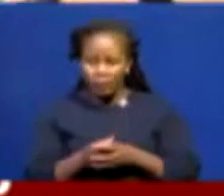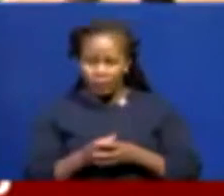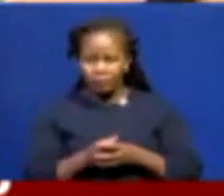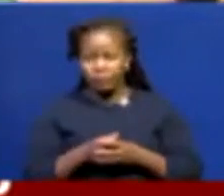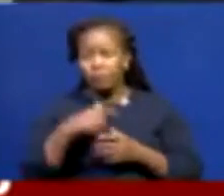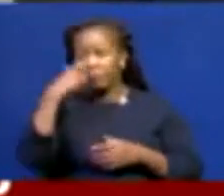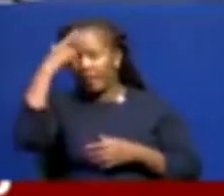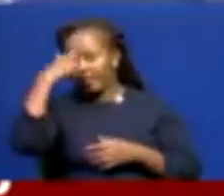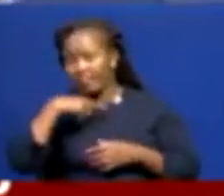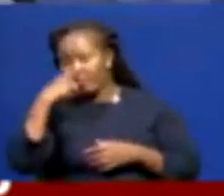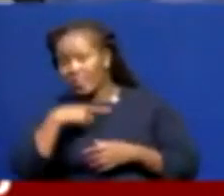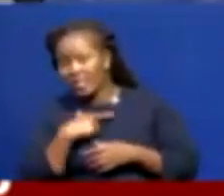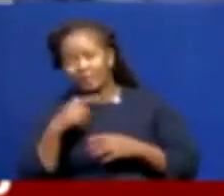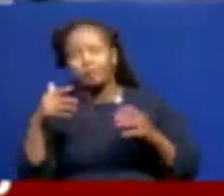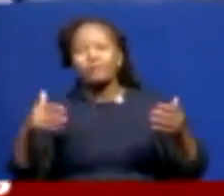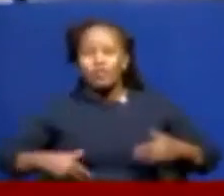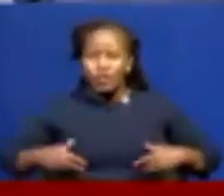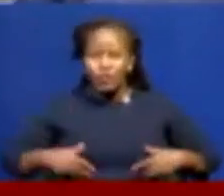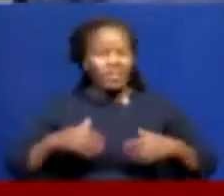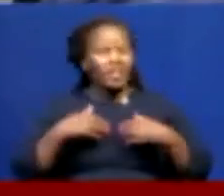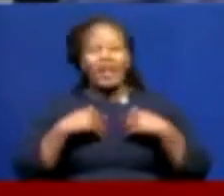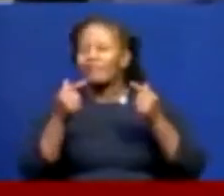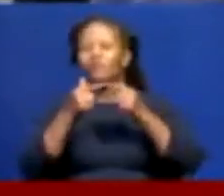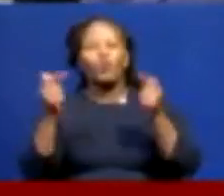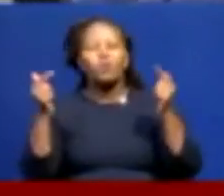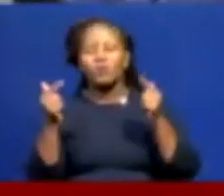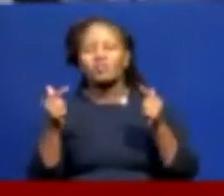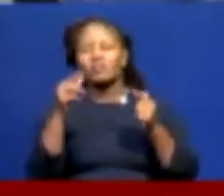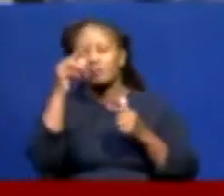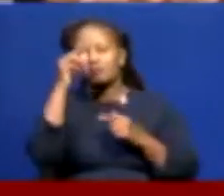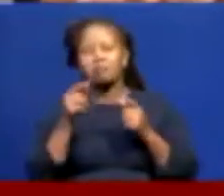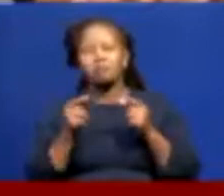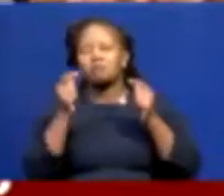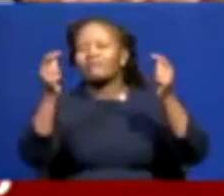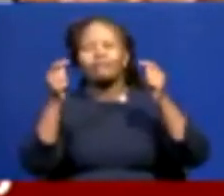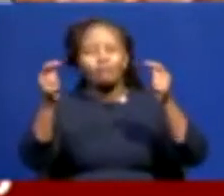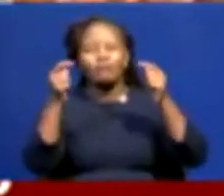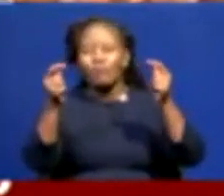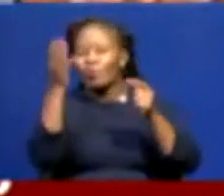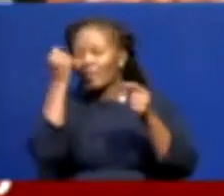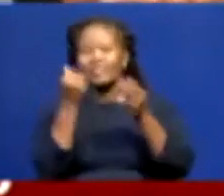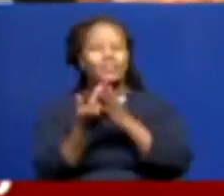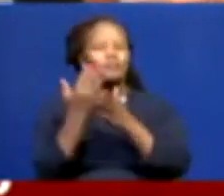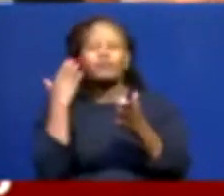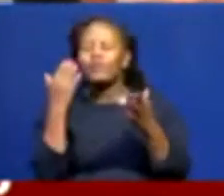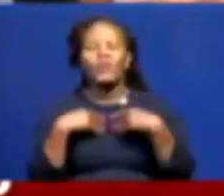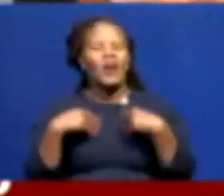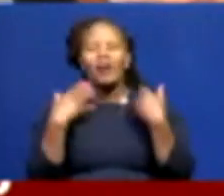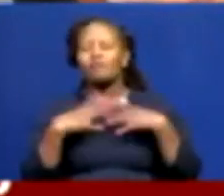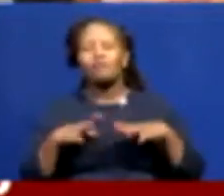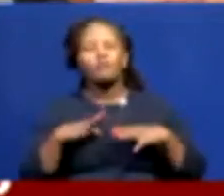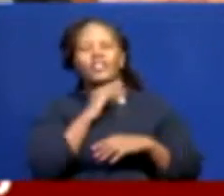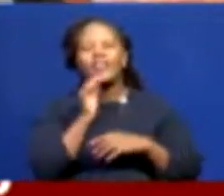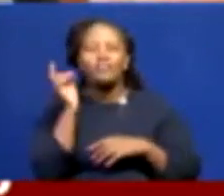In Thika, a section of youth has rejected the anti-government protests, claiming they have previously occasioned the losses of lives